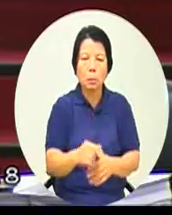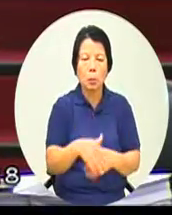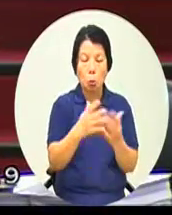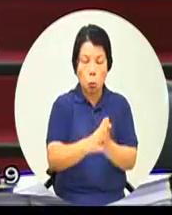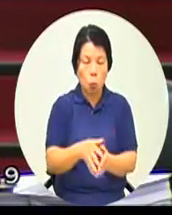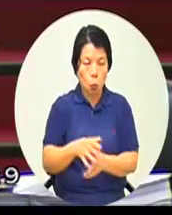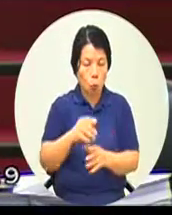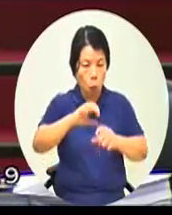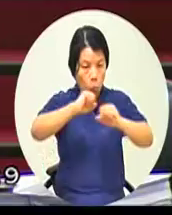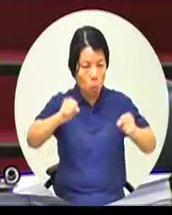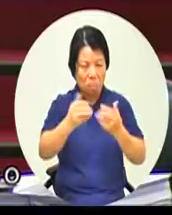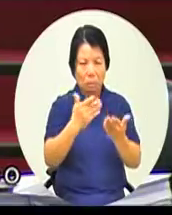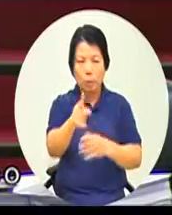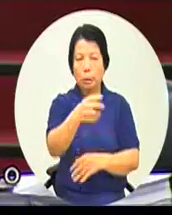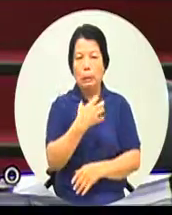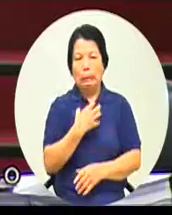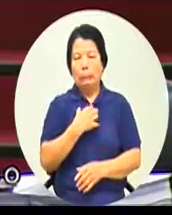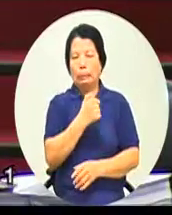我！你讲。